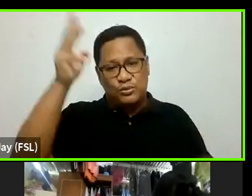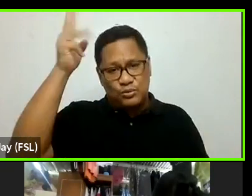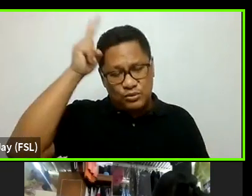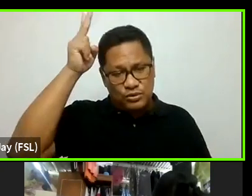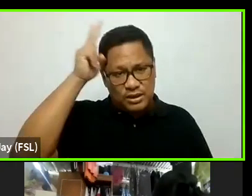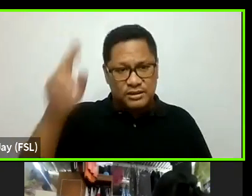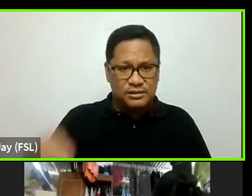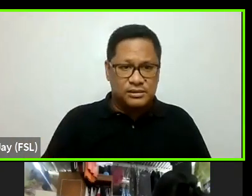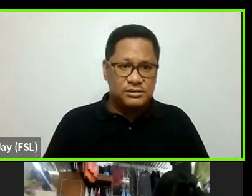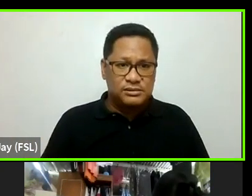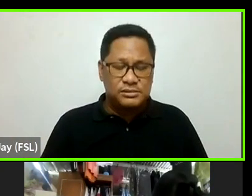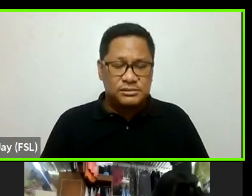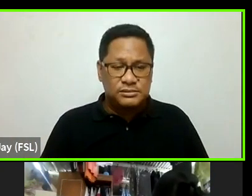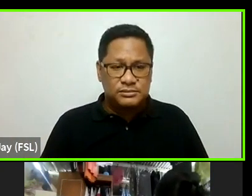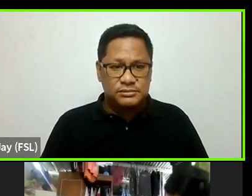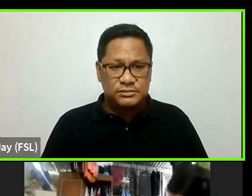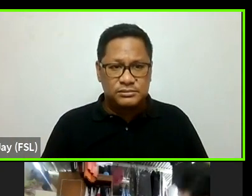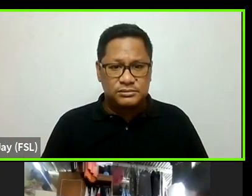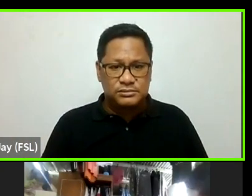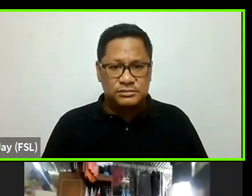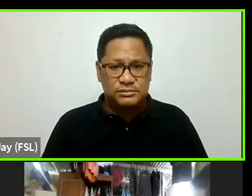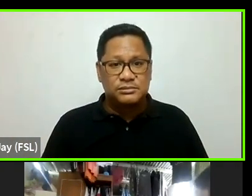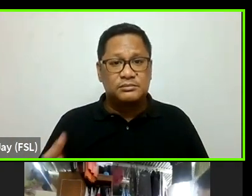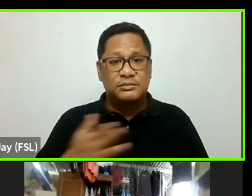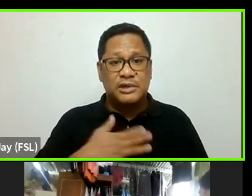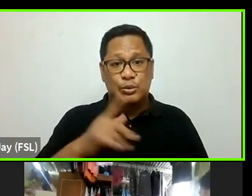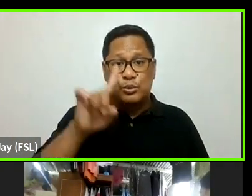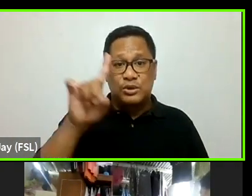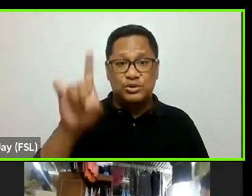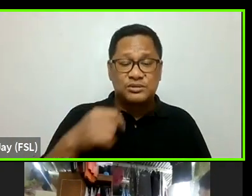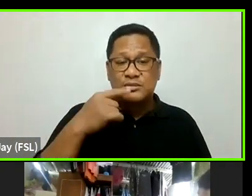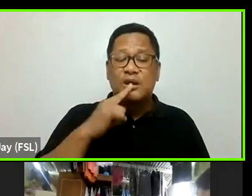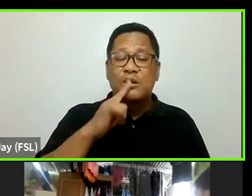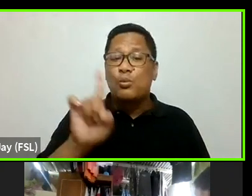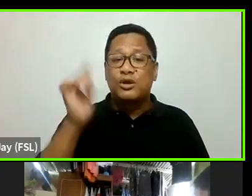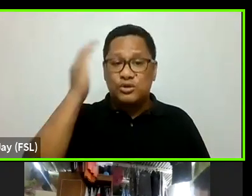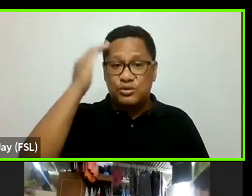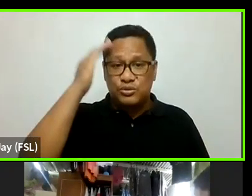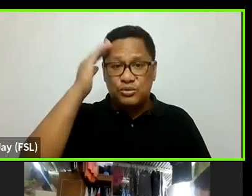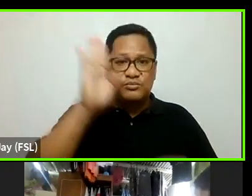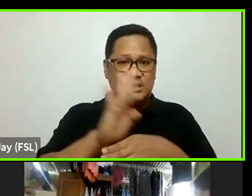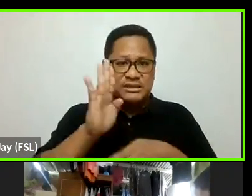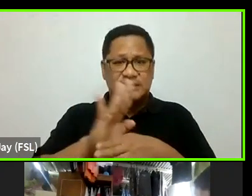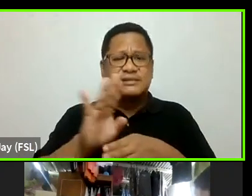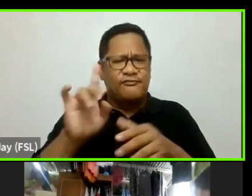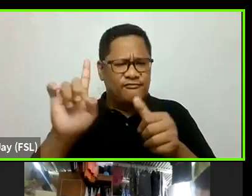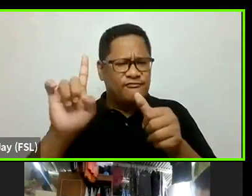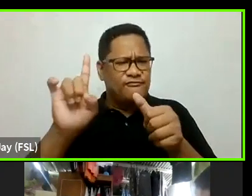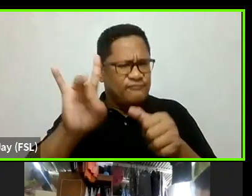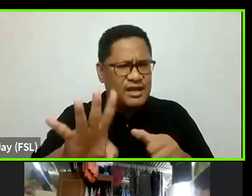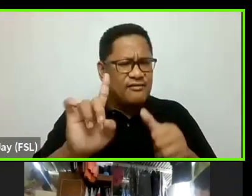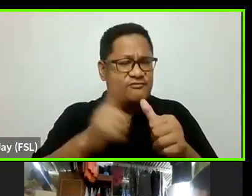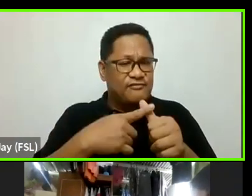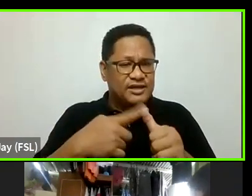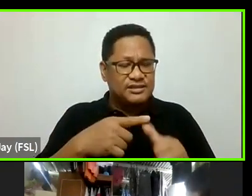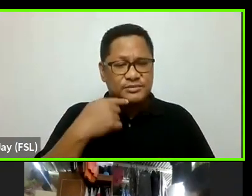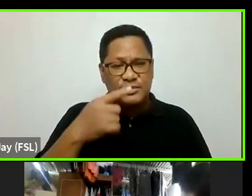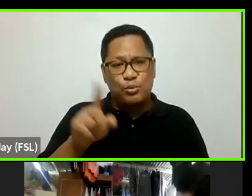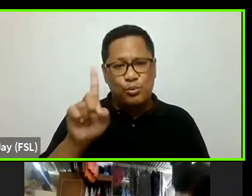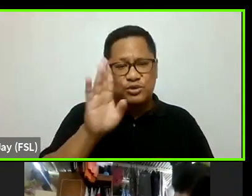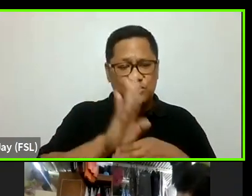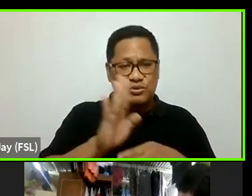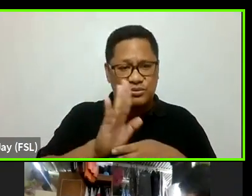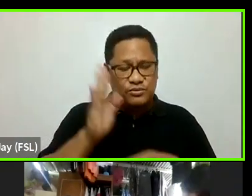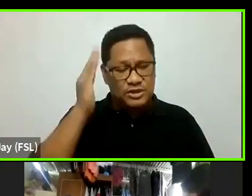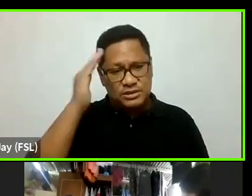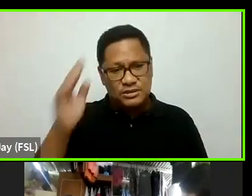Mario, ang question kasi is, what do you know about business? So, what do you know about business? Yun